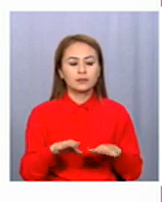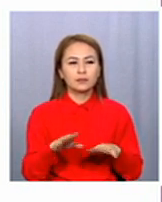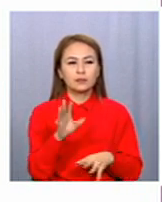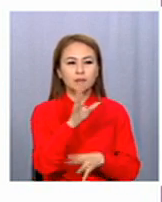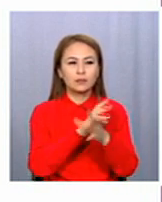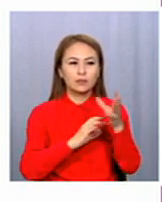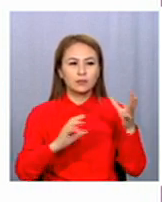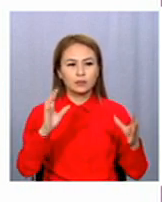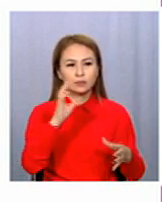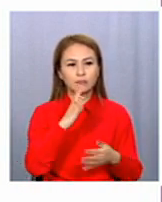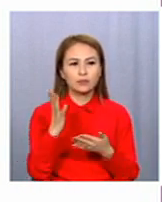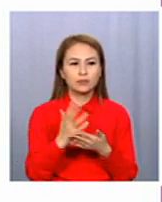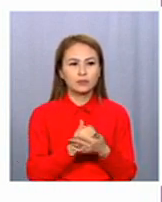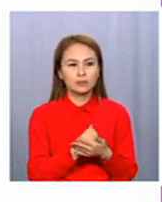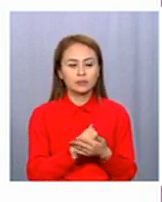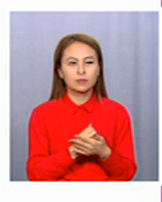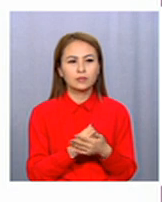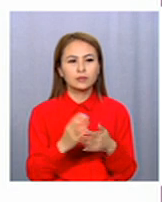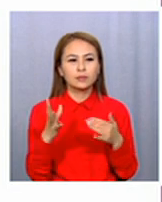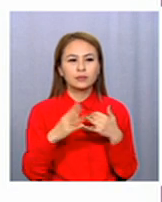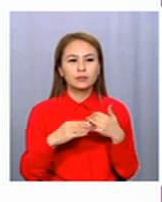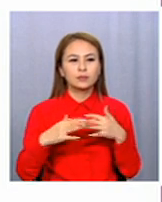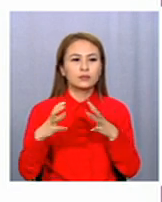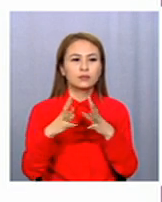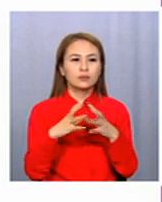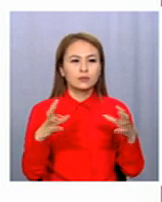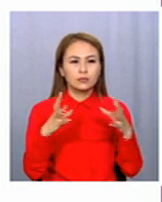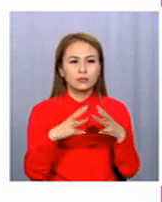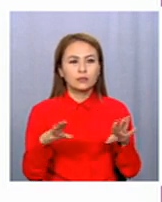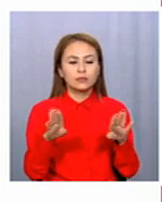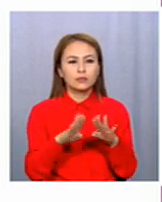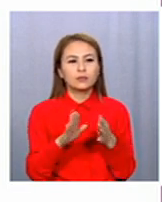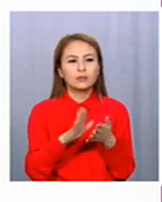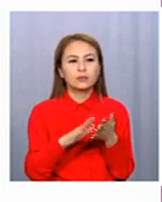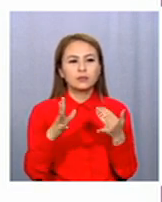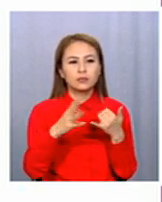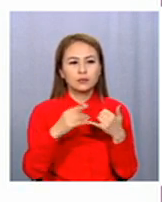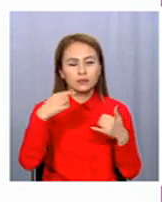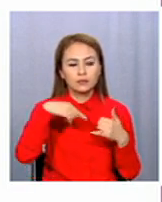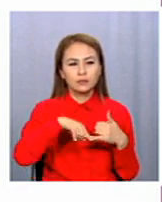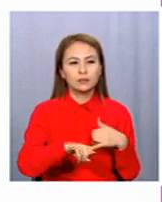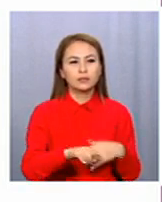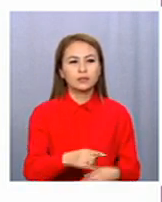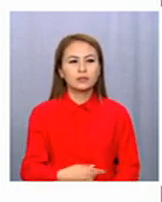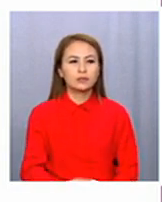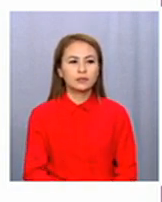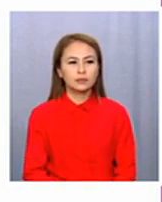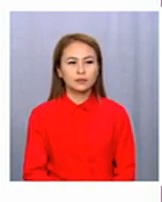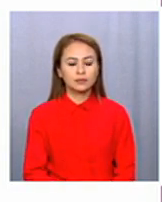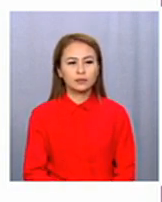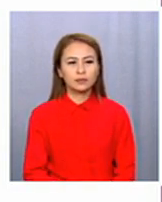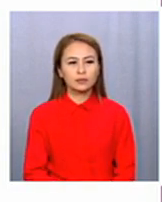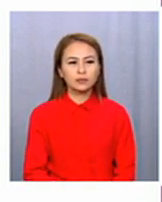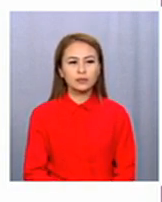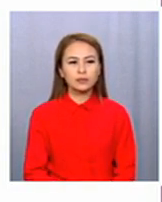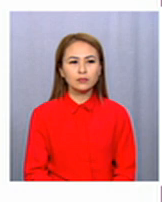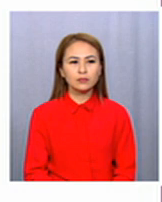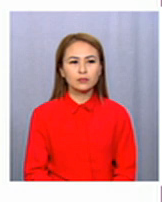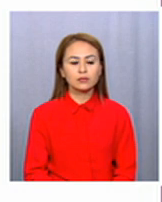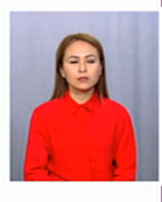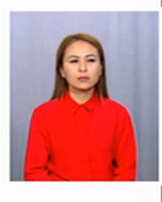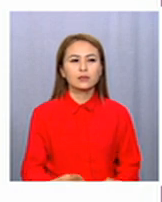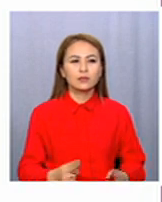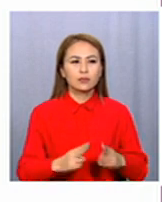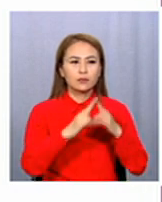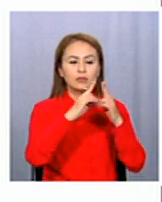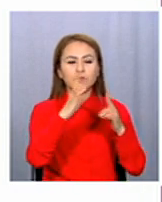жүреді. Ал жерде тартылыс күшінің әсерінен жер басып жүреді. Ал енді ғарыштағы уақыт